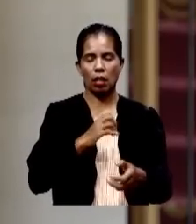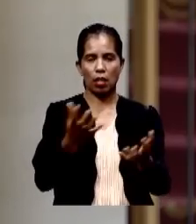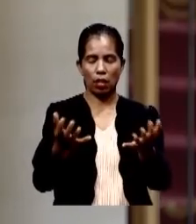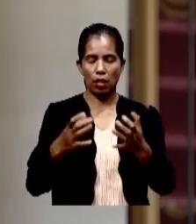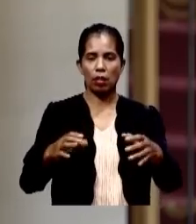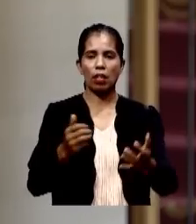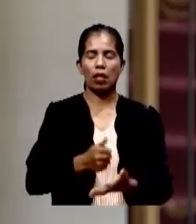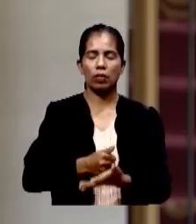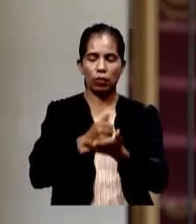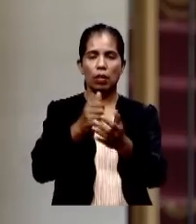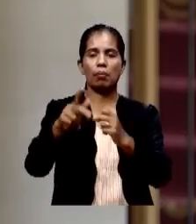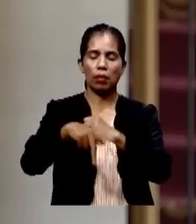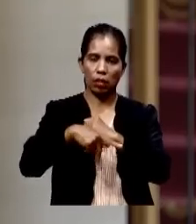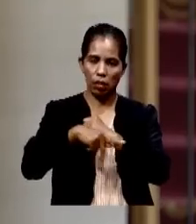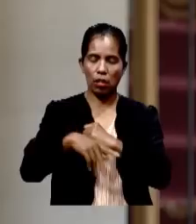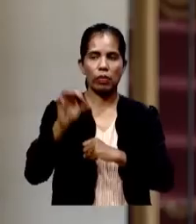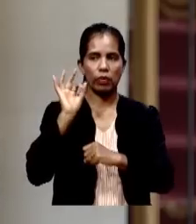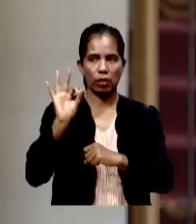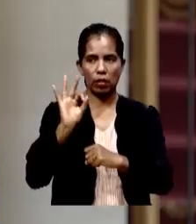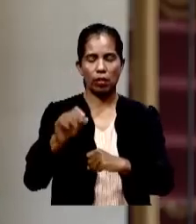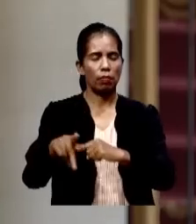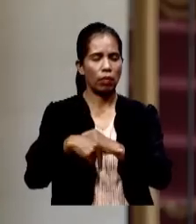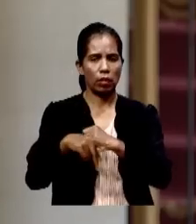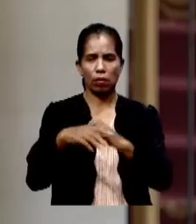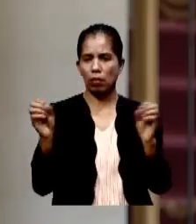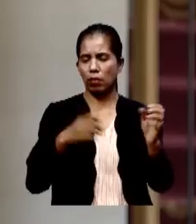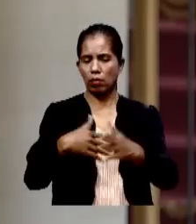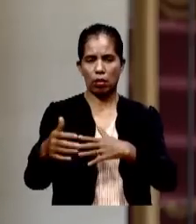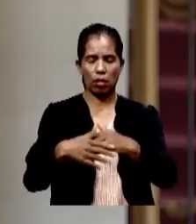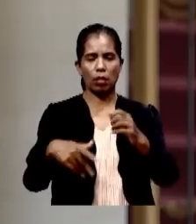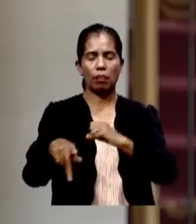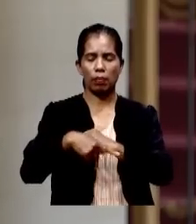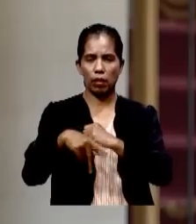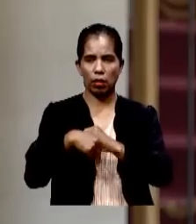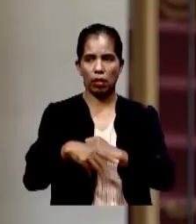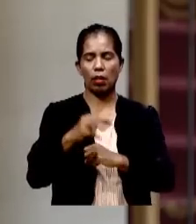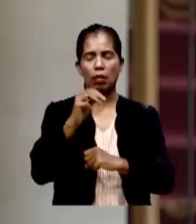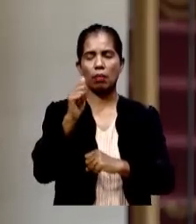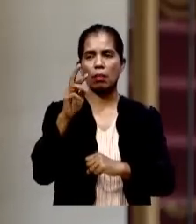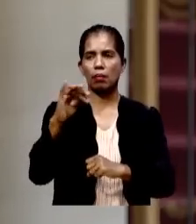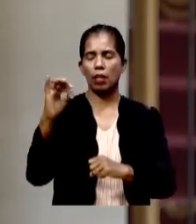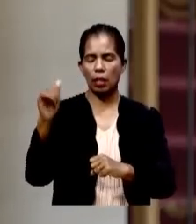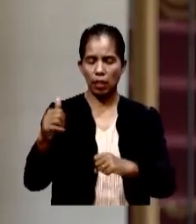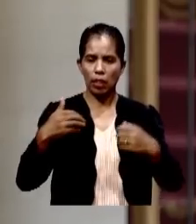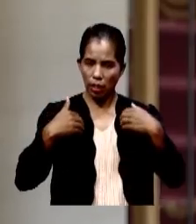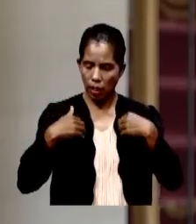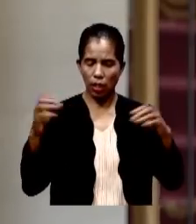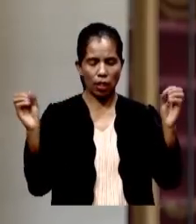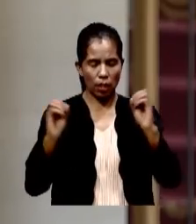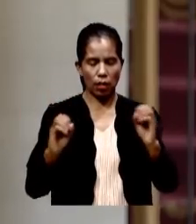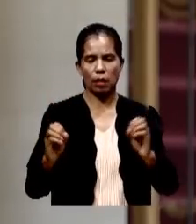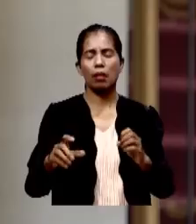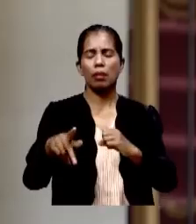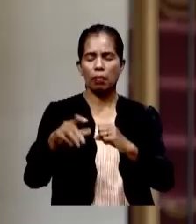servi partido Fretilin. Fretilin las qualquer partido. Mari ia ka la ia mos Fretilin ia nafati. Lere ia ka la